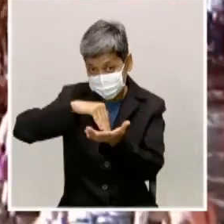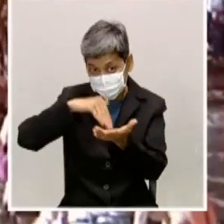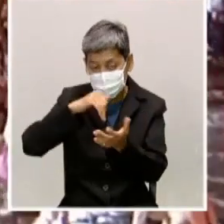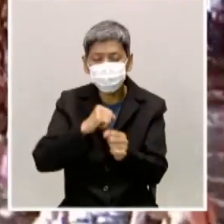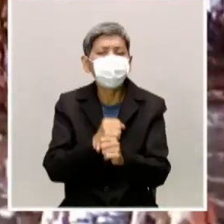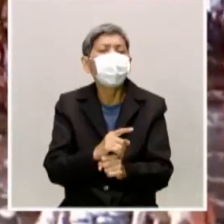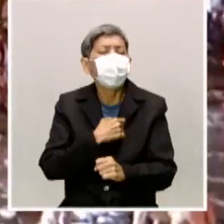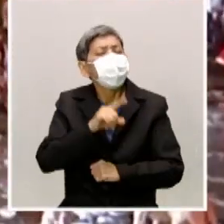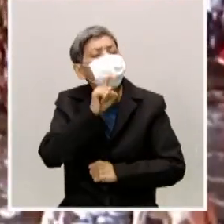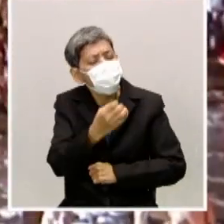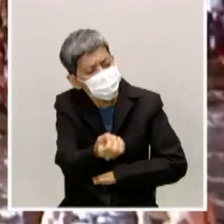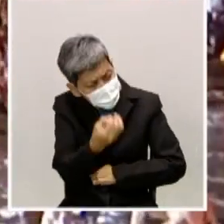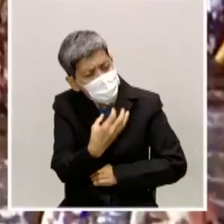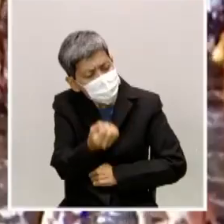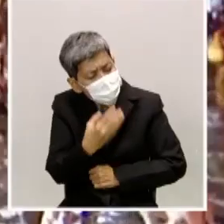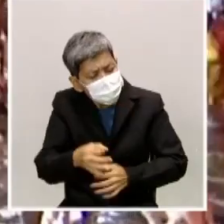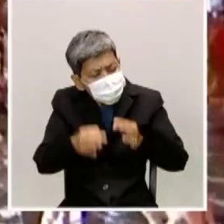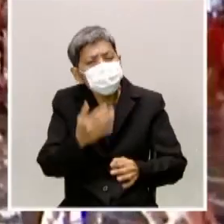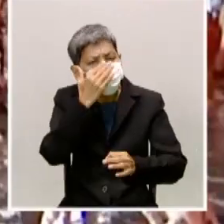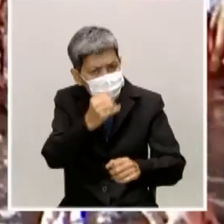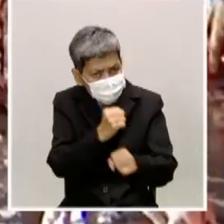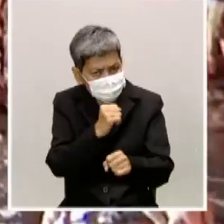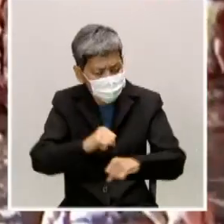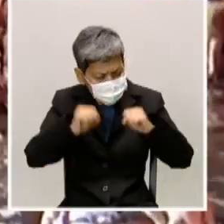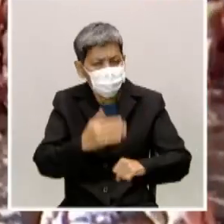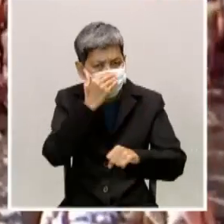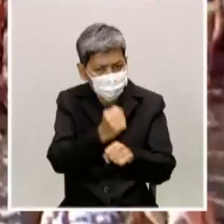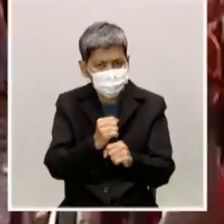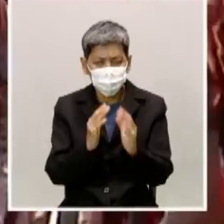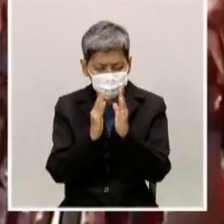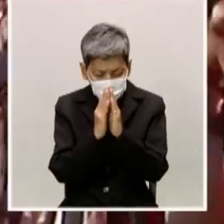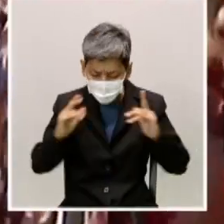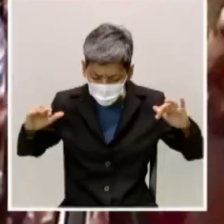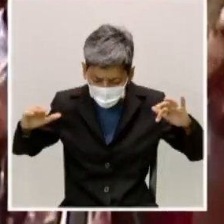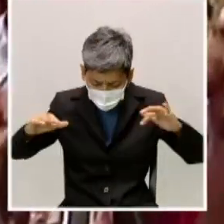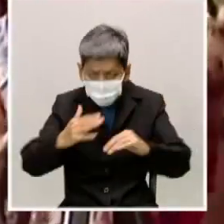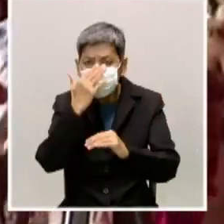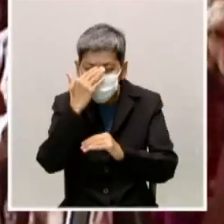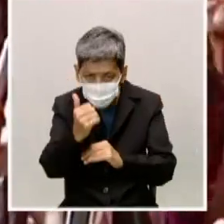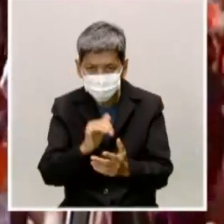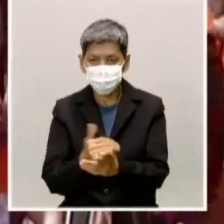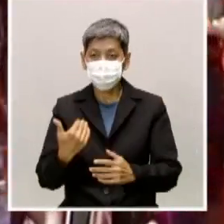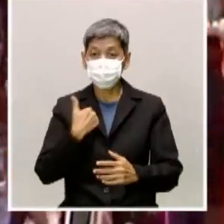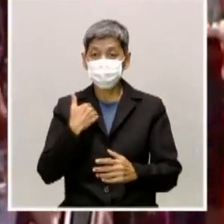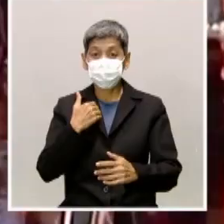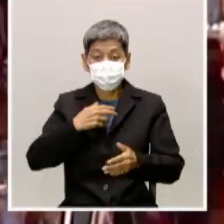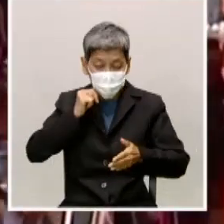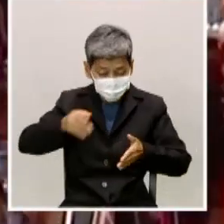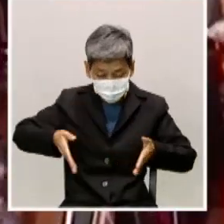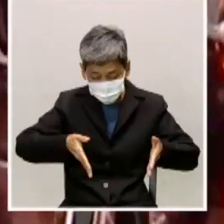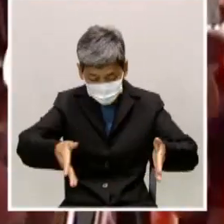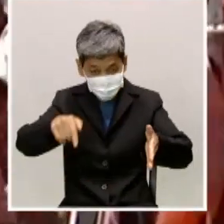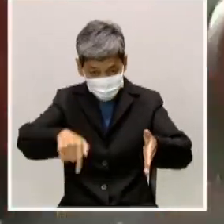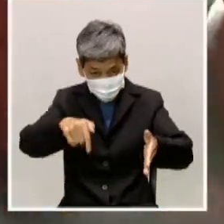ำถามเกี่ยวกับการตัดสินใจอนุญาตให้ผู้แสวงบุญเข้าร่วมเทศกาลใหญ่ของชาวฮินดูที่เรียกว่ากันวายาตรา